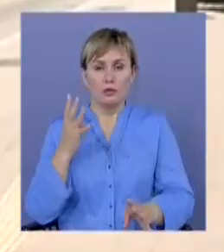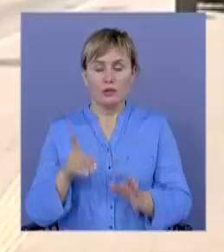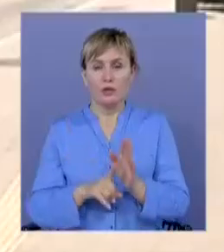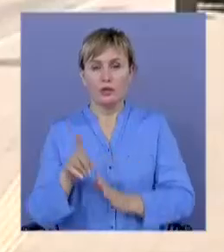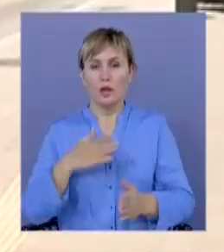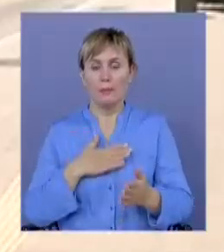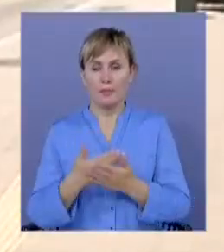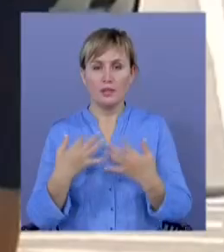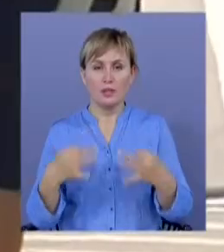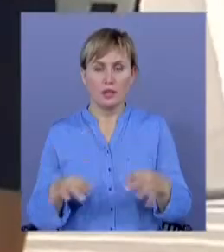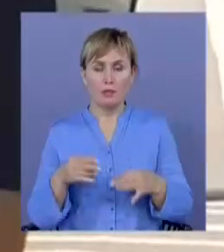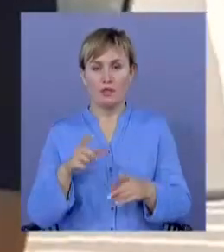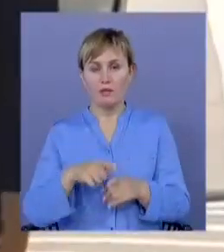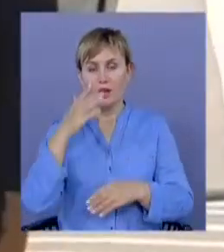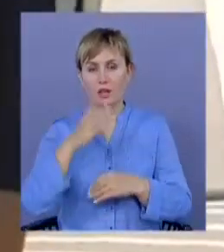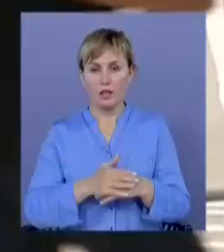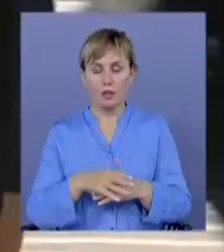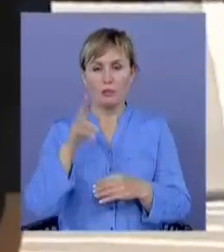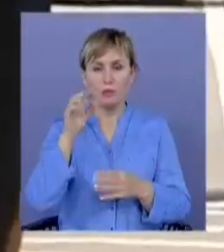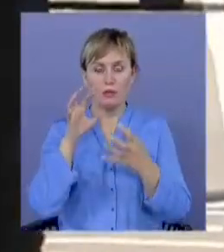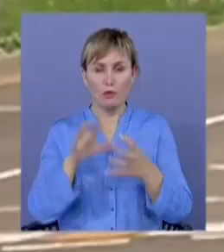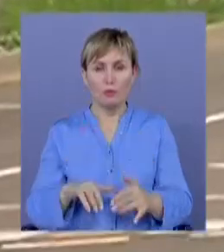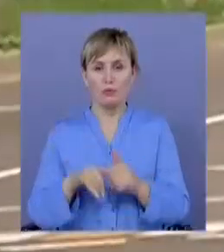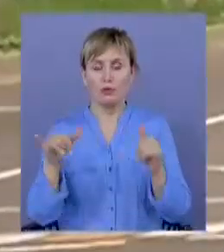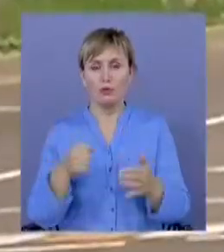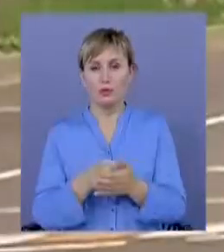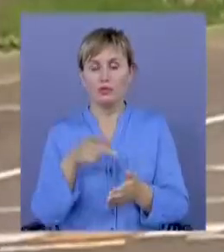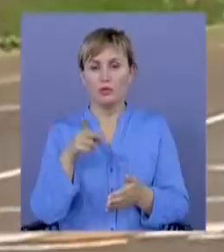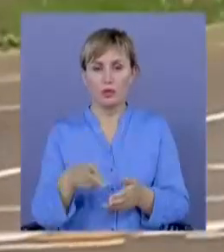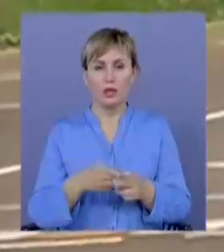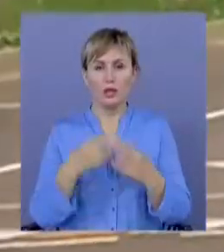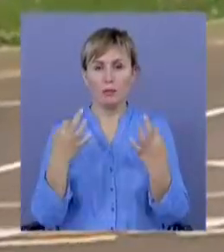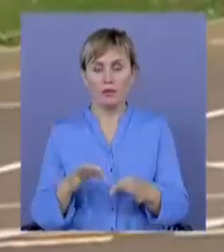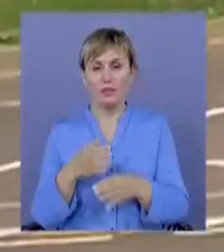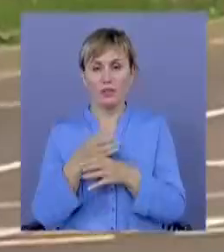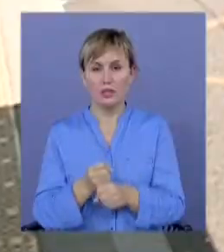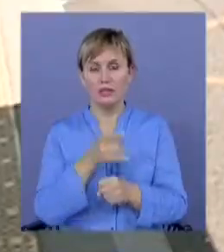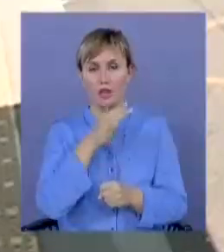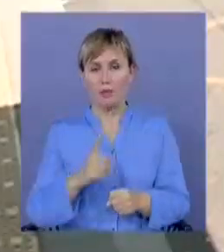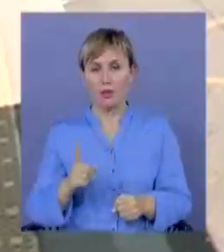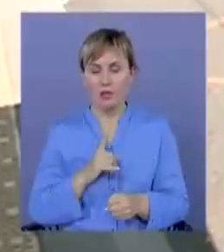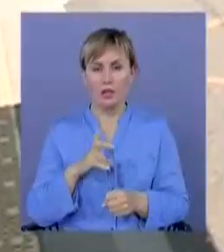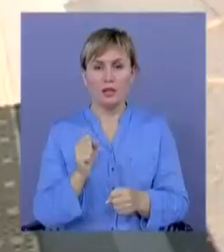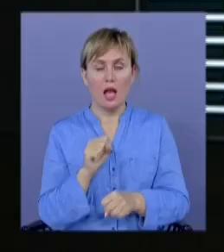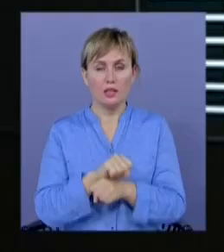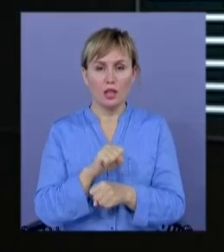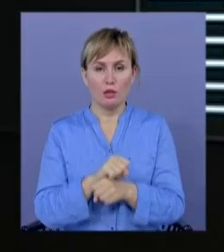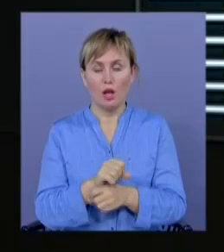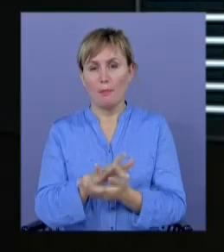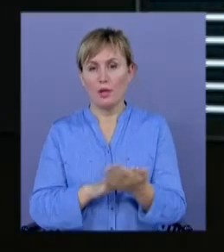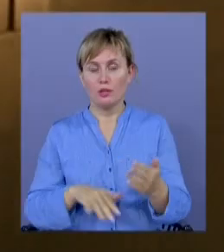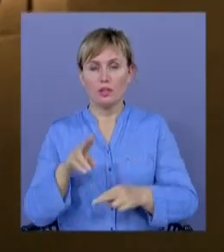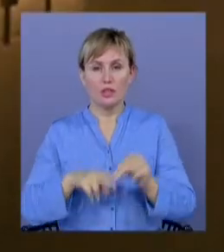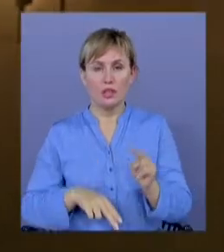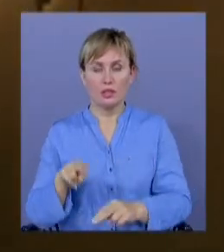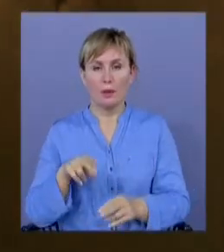за общественный транспорт. По словам акима, число автобусов увеличат до 2000. Это позволит сократить время ожидания на остановках. Продолжится